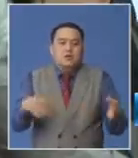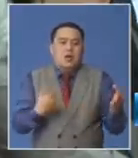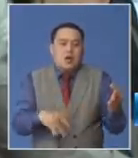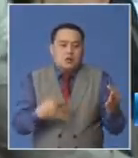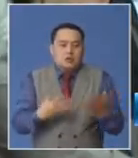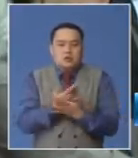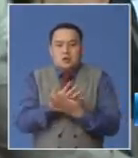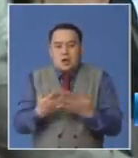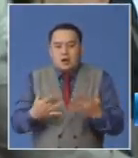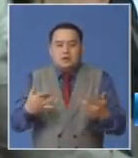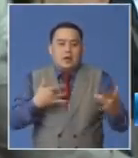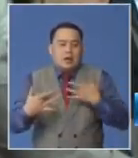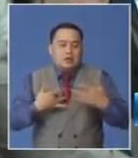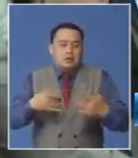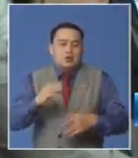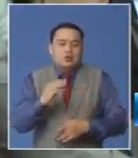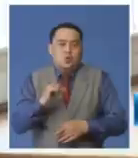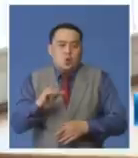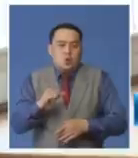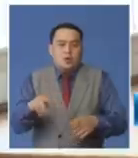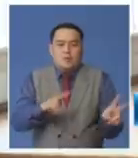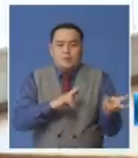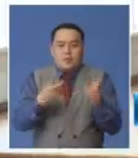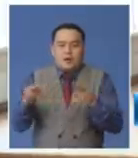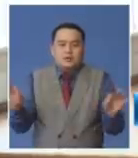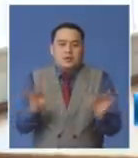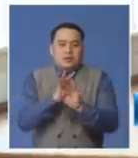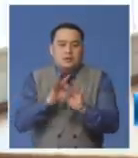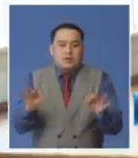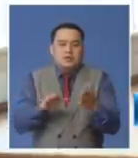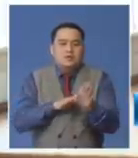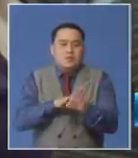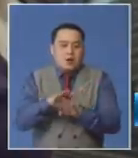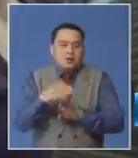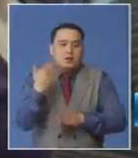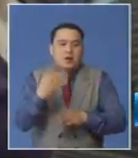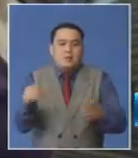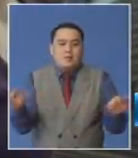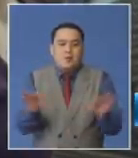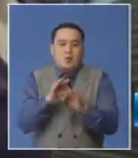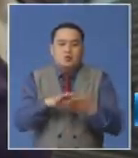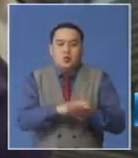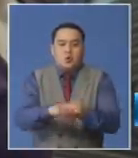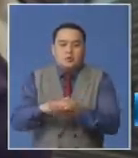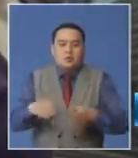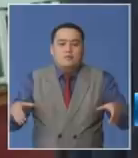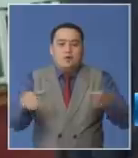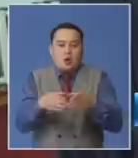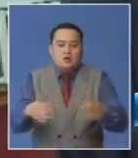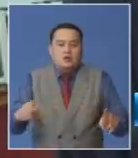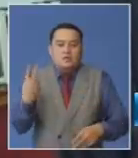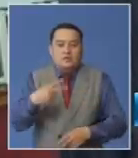инструментах театрализованное шоу песни и танцы также в исполнении школьников прозвучал хлор посвященный 20-летию